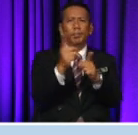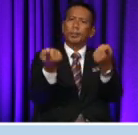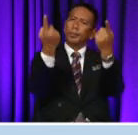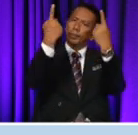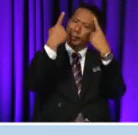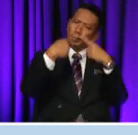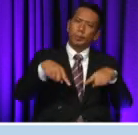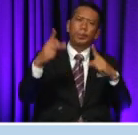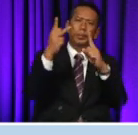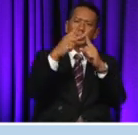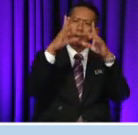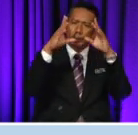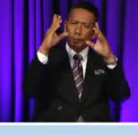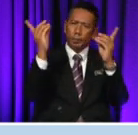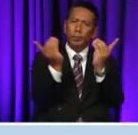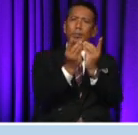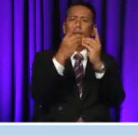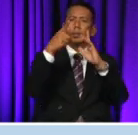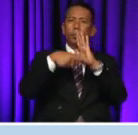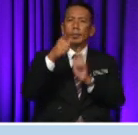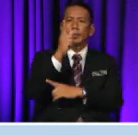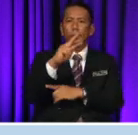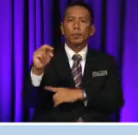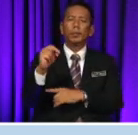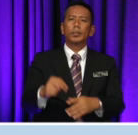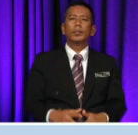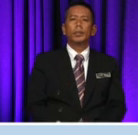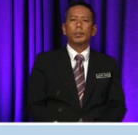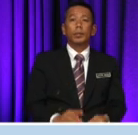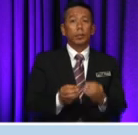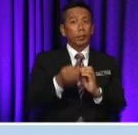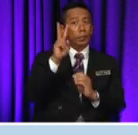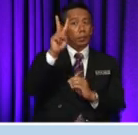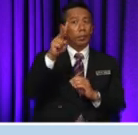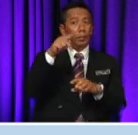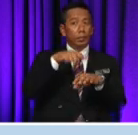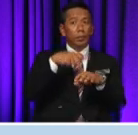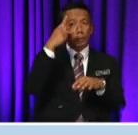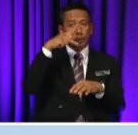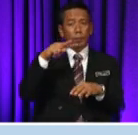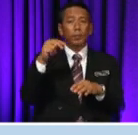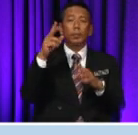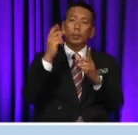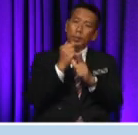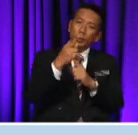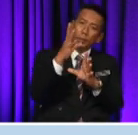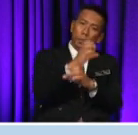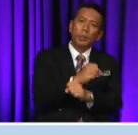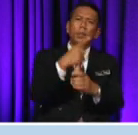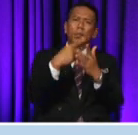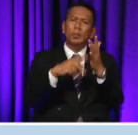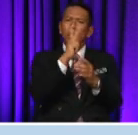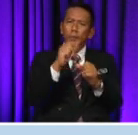ke Sesi perjumpaan persatuan baik soalnya yang kedua pada pandangan anda apakah implikasi